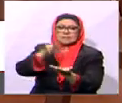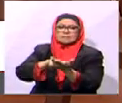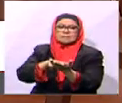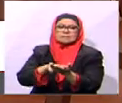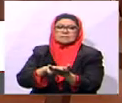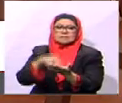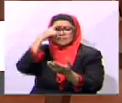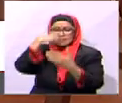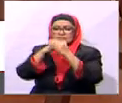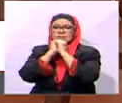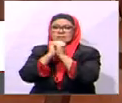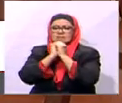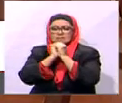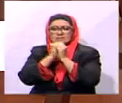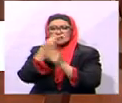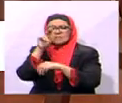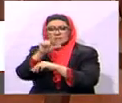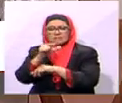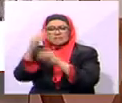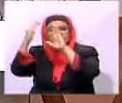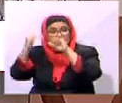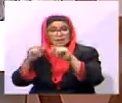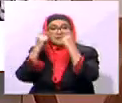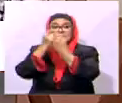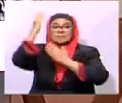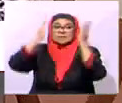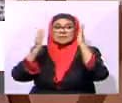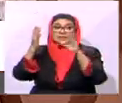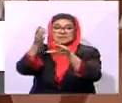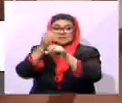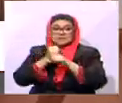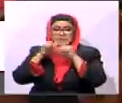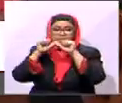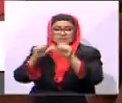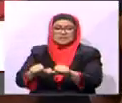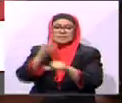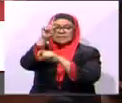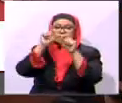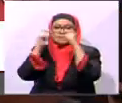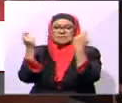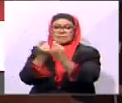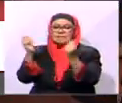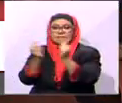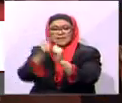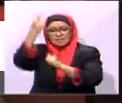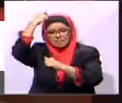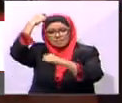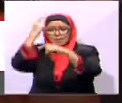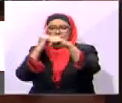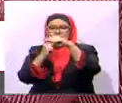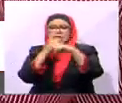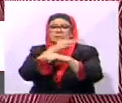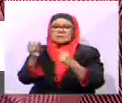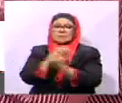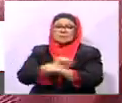Sebenarnya tahun baru Cina ini, Huang berharap kontingen Malaysia dapat kekal sebagai satu pasukan bersama mental yang positif, bersedia